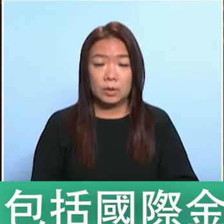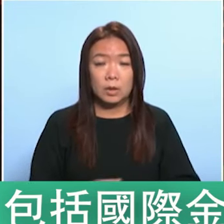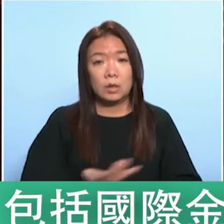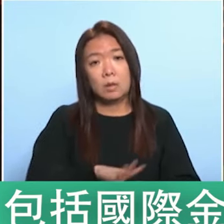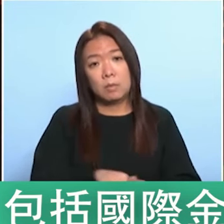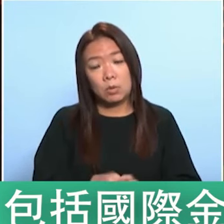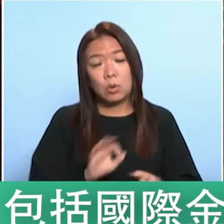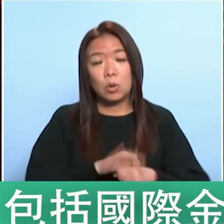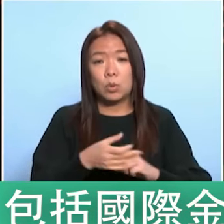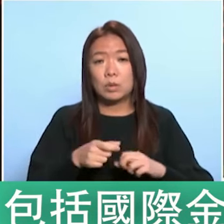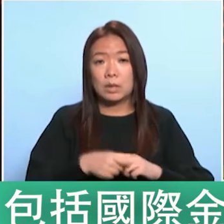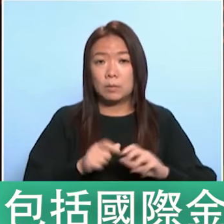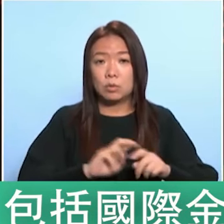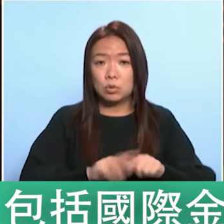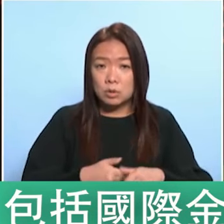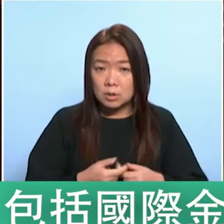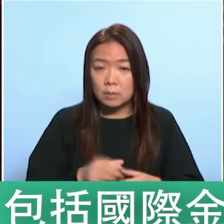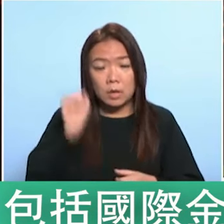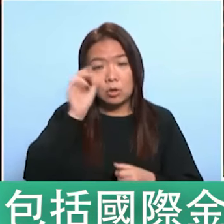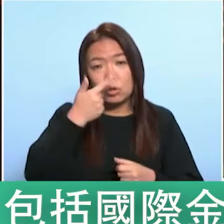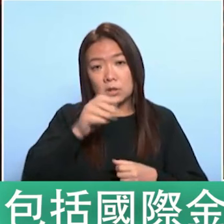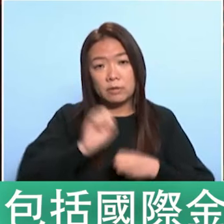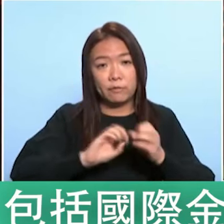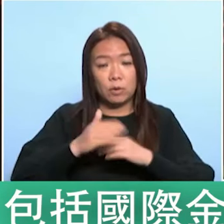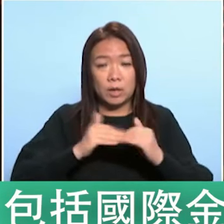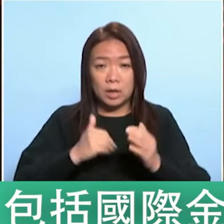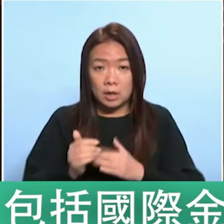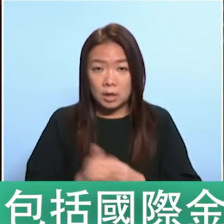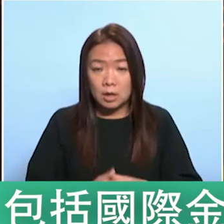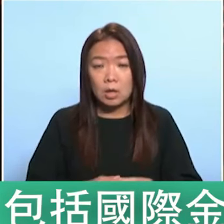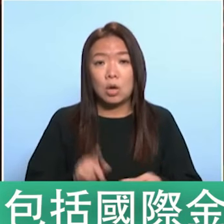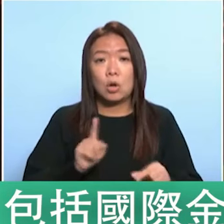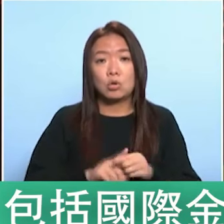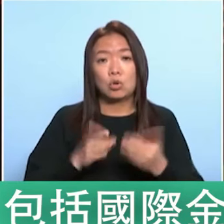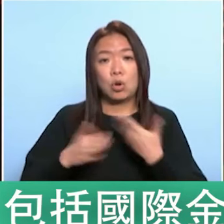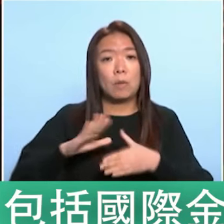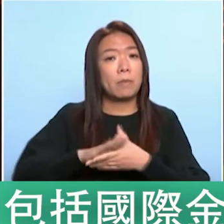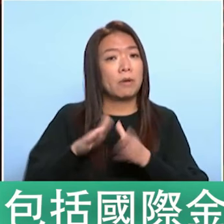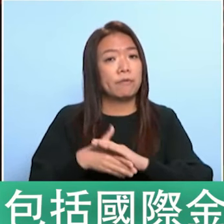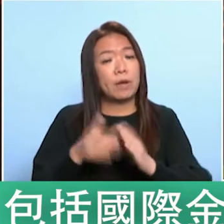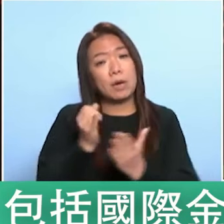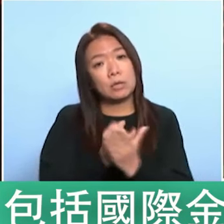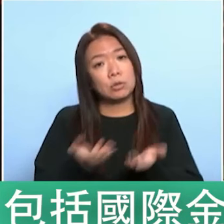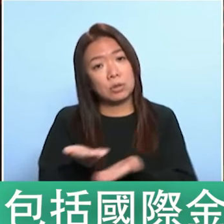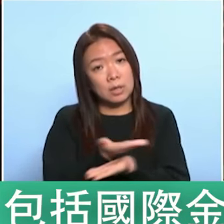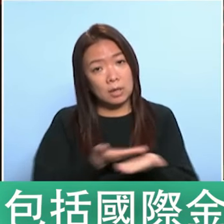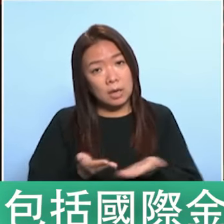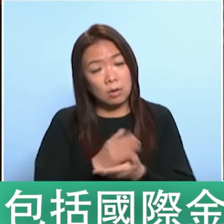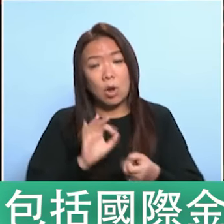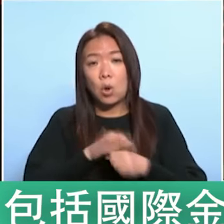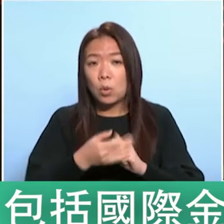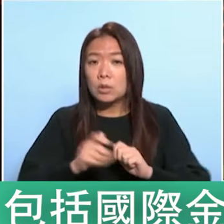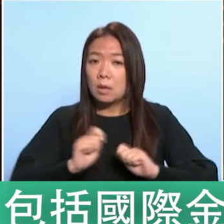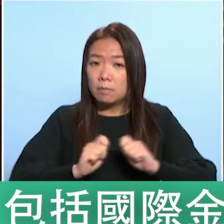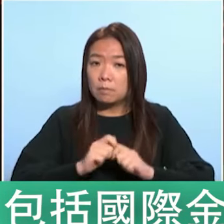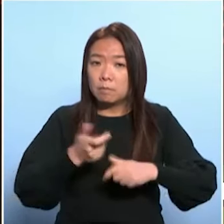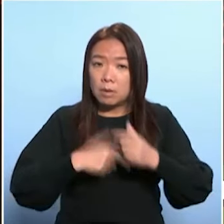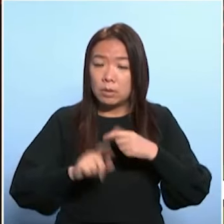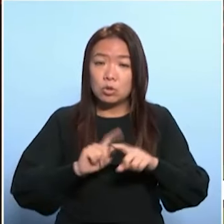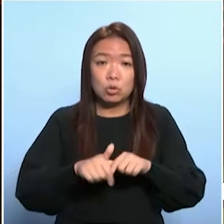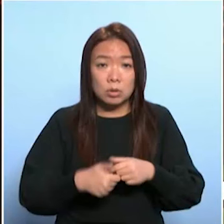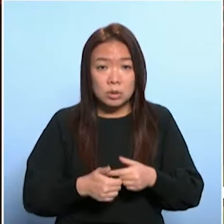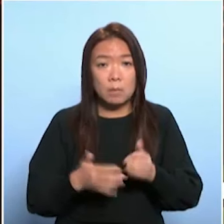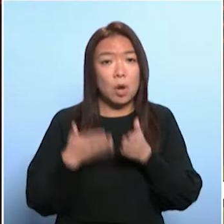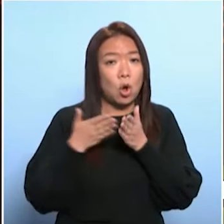括國際金融中心、國際創新科技中心、中外文化藝術交流中心、國際貿易中心、國